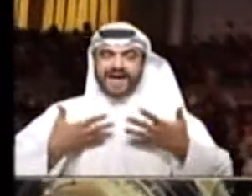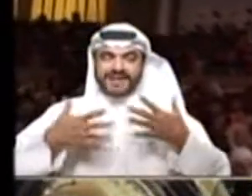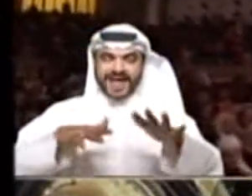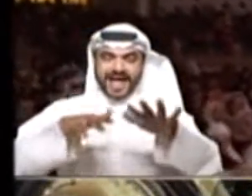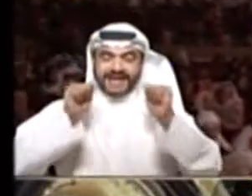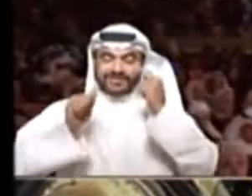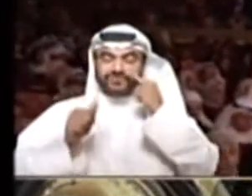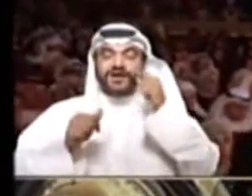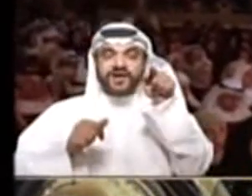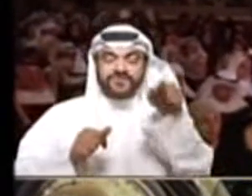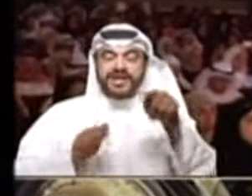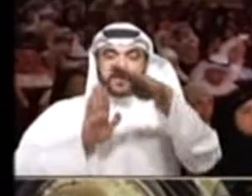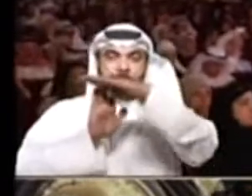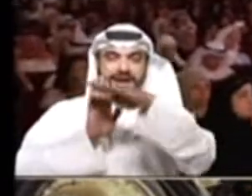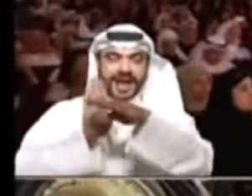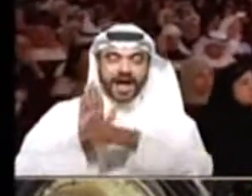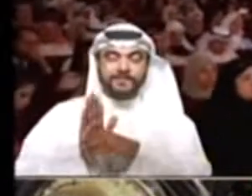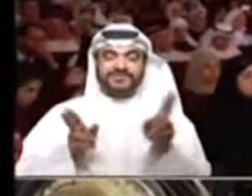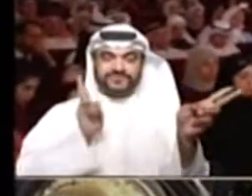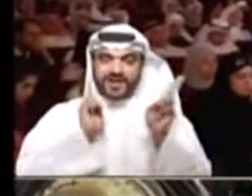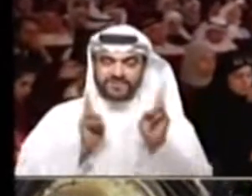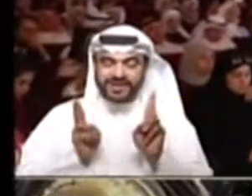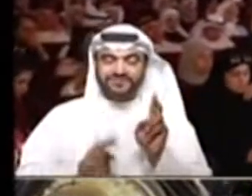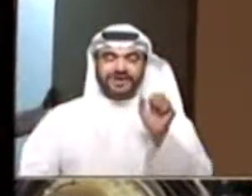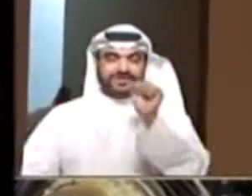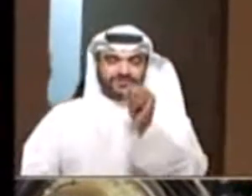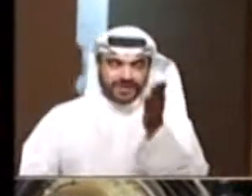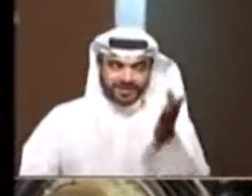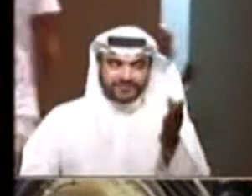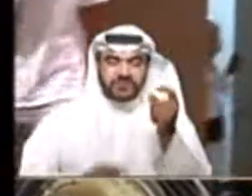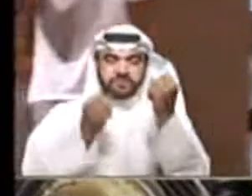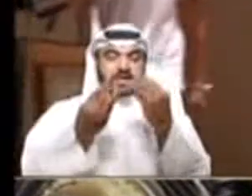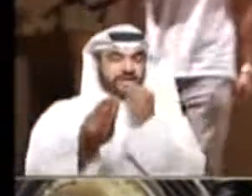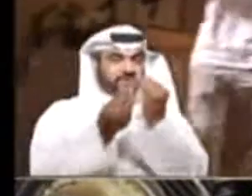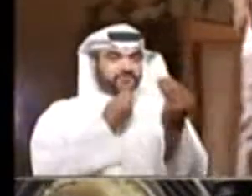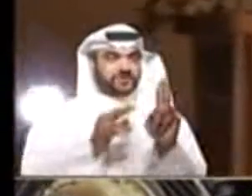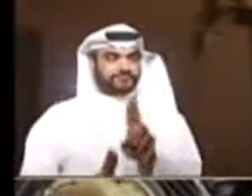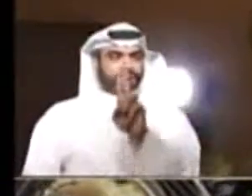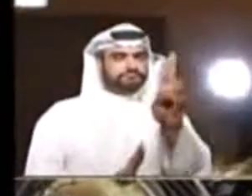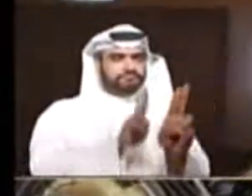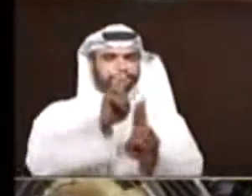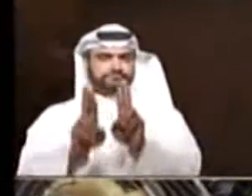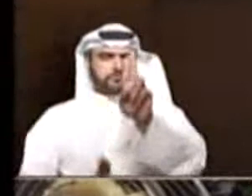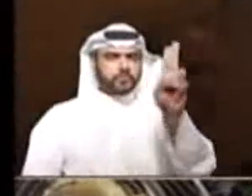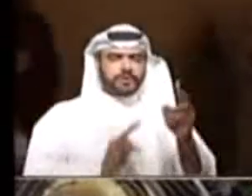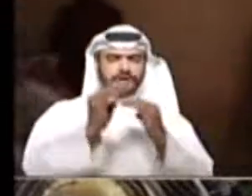الفقرات الفنية والترفيهية التي تبرز المواهب الإبداعية لدى الطلبة ممن